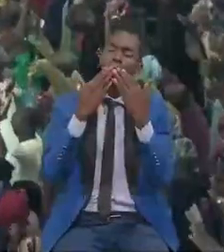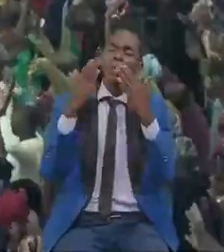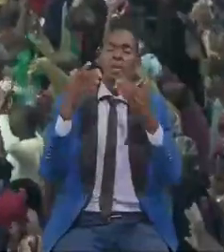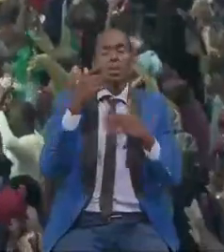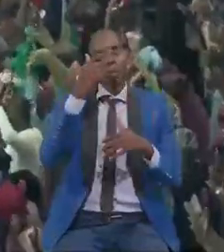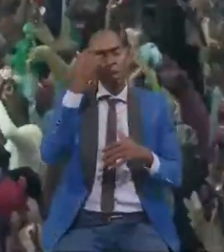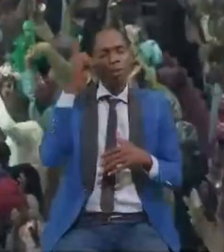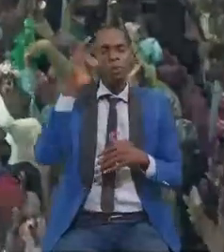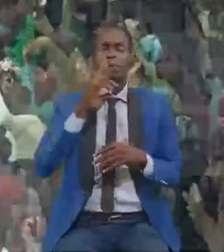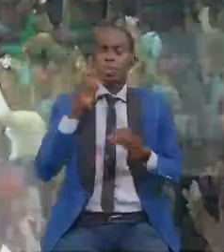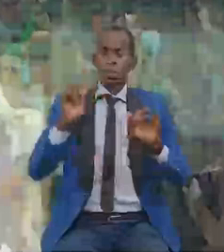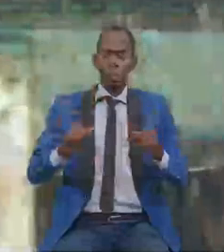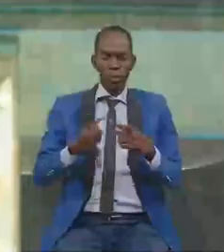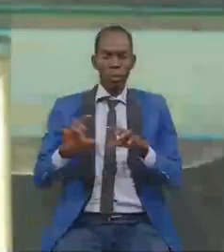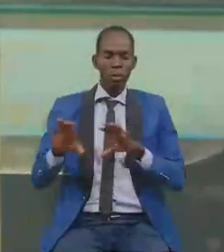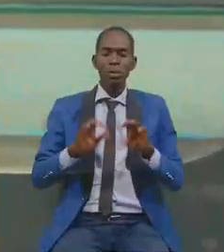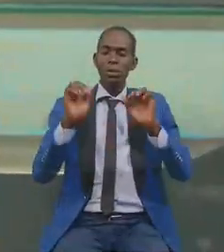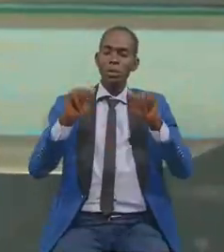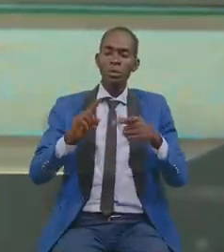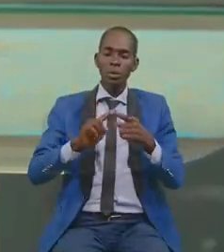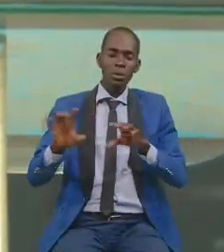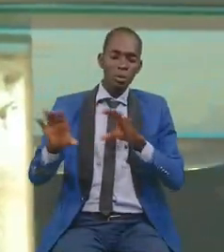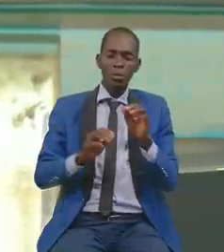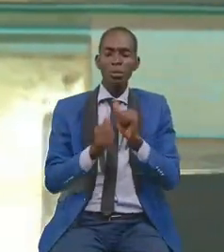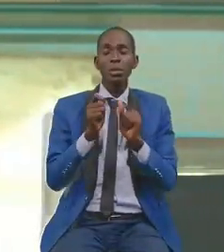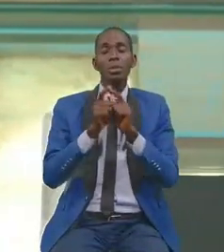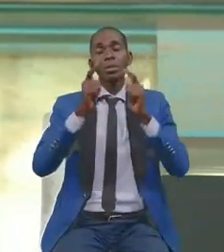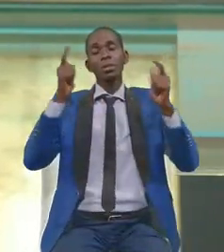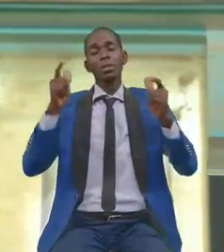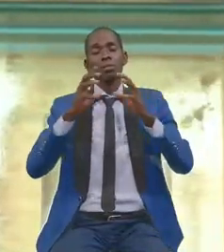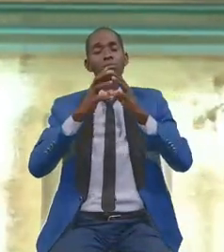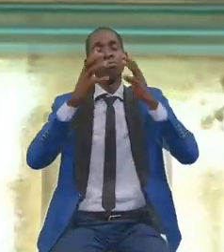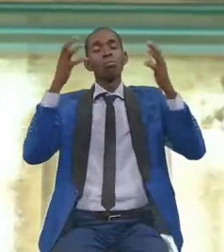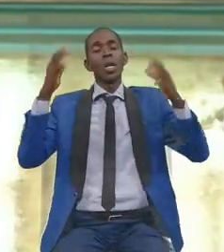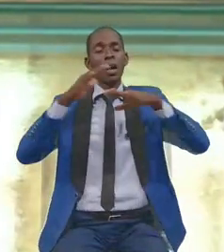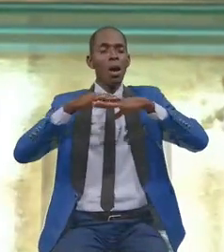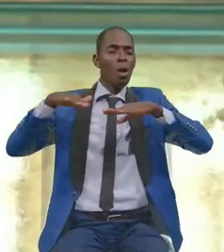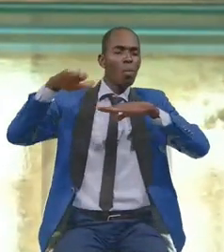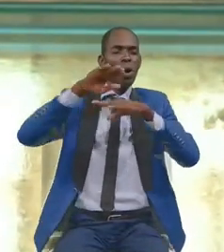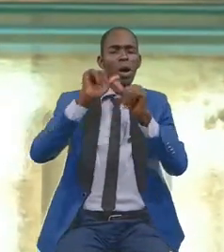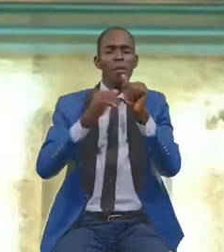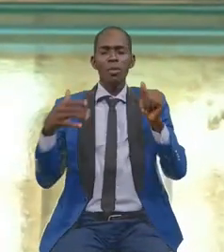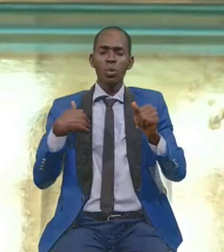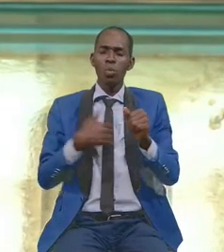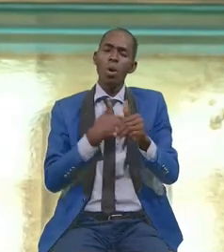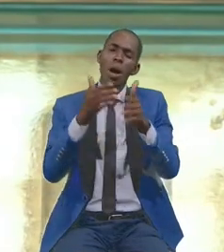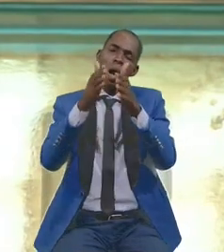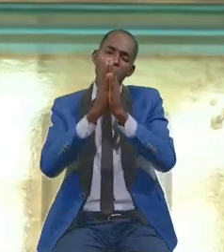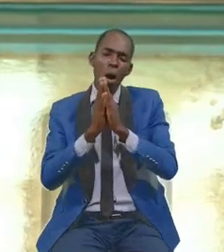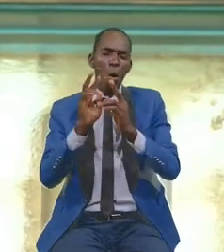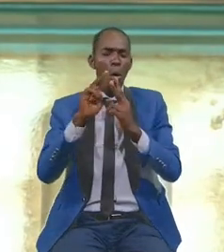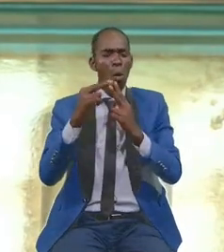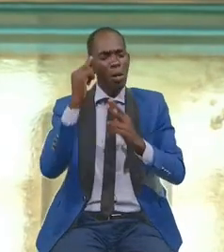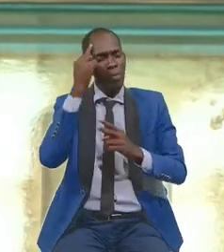que tu es en mesure de faire. Tu es en mesure de faire infiniment, excessivement, au-delà de ce que nous demandons, pensons.